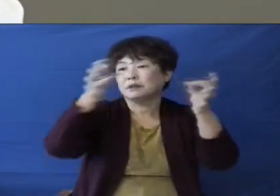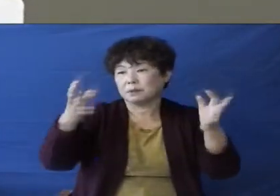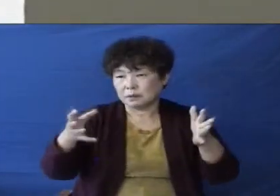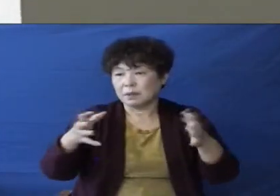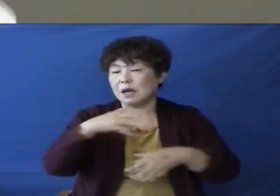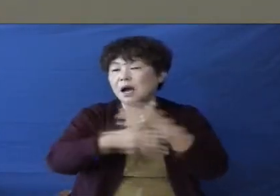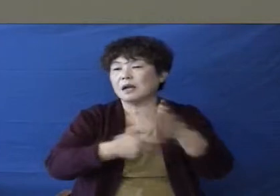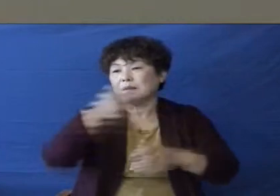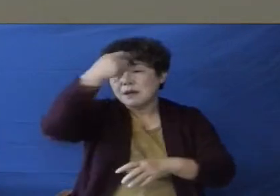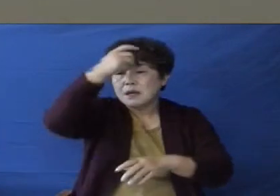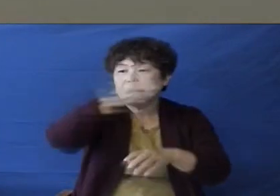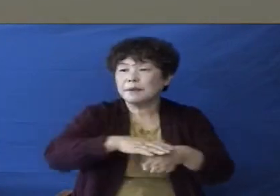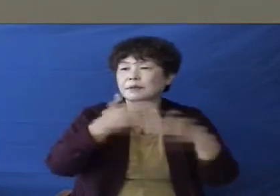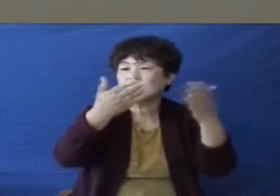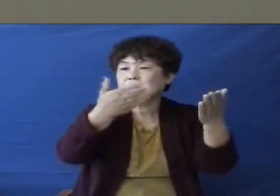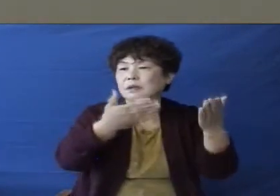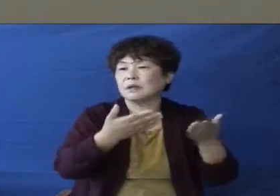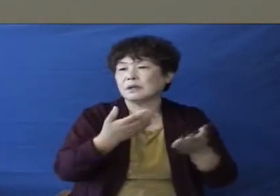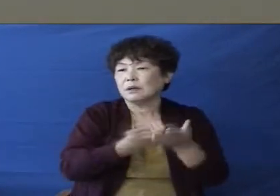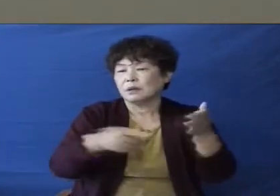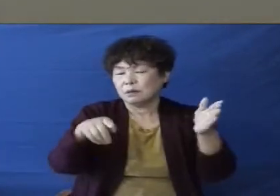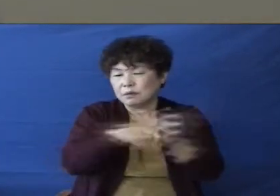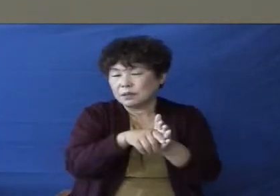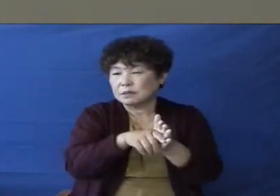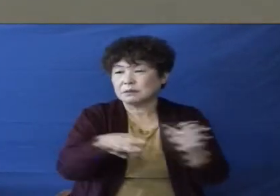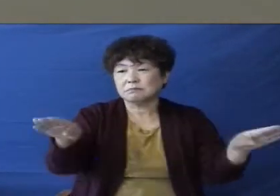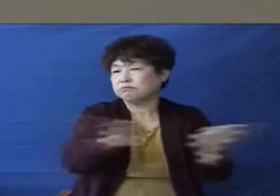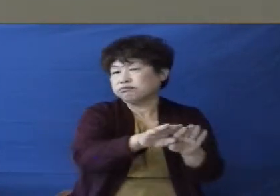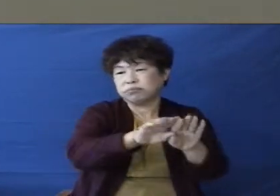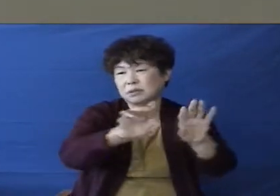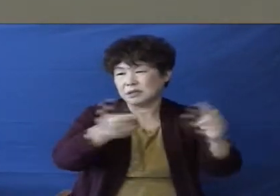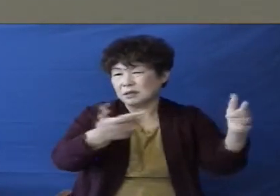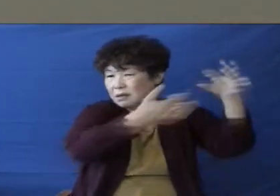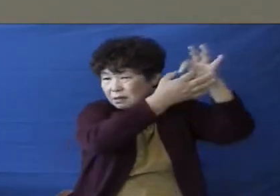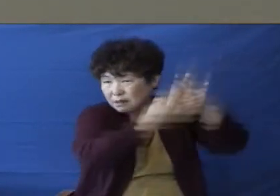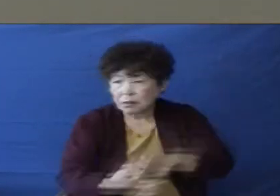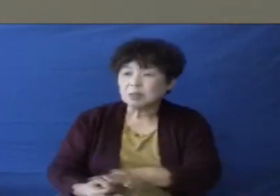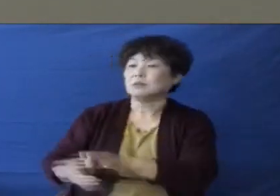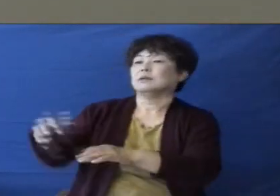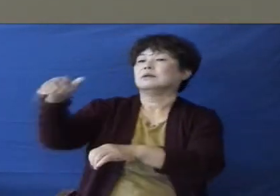경배할 수 있는 공간이 있기 때문에 그것을 구축한 이 같은 거야